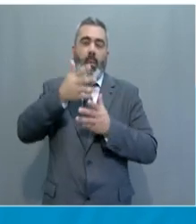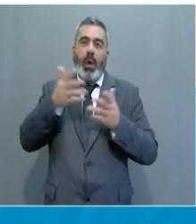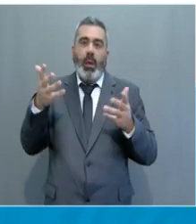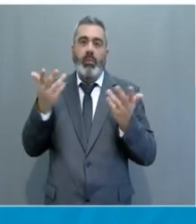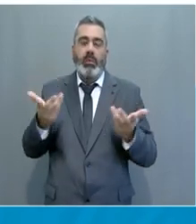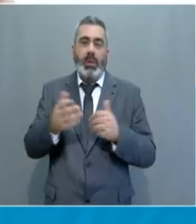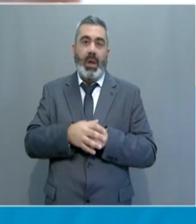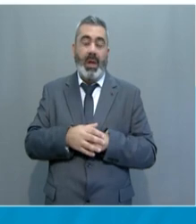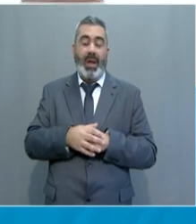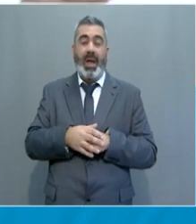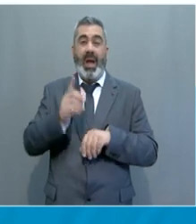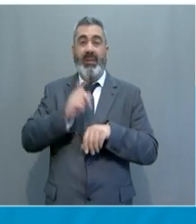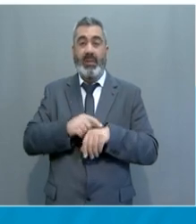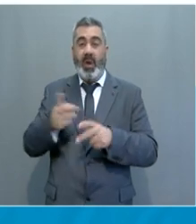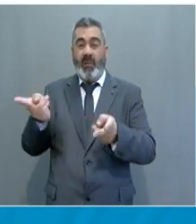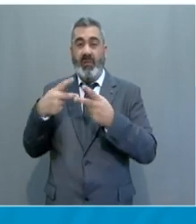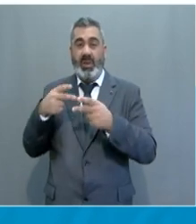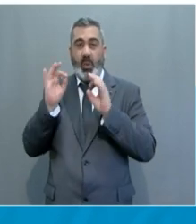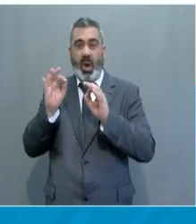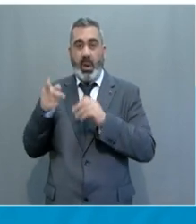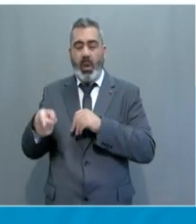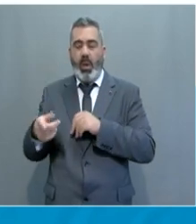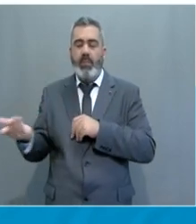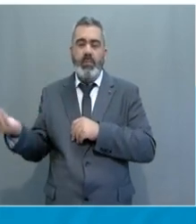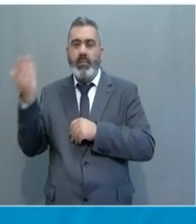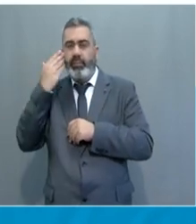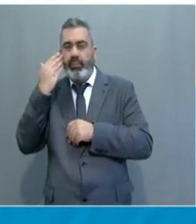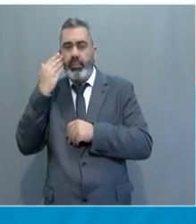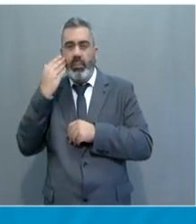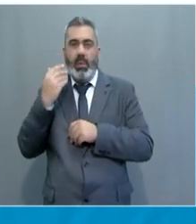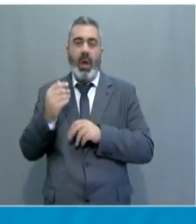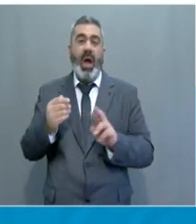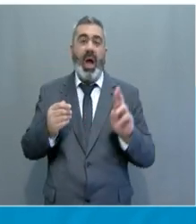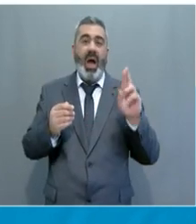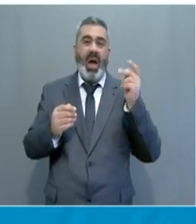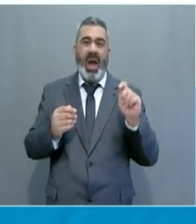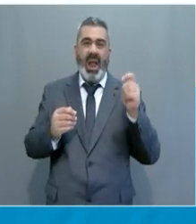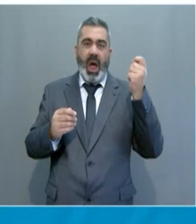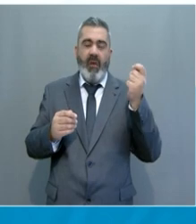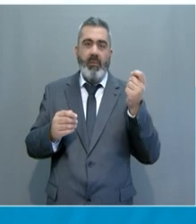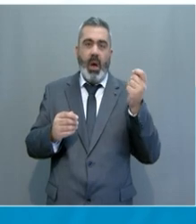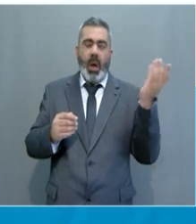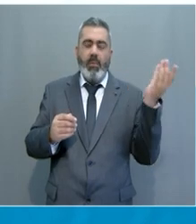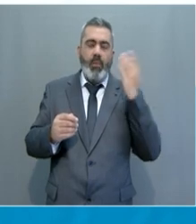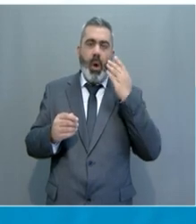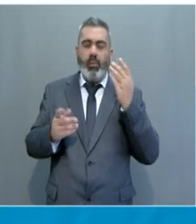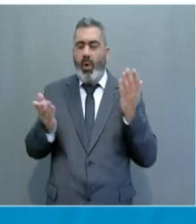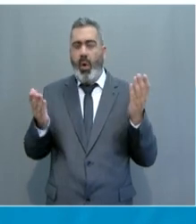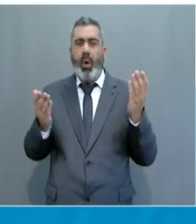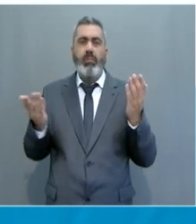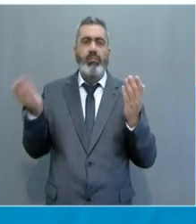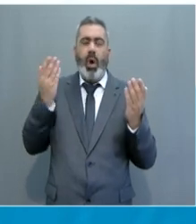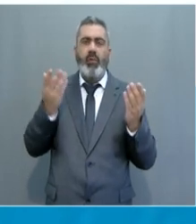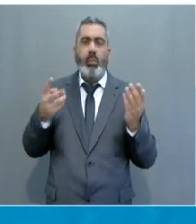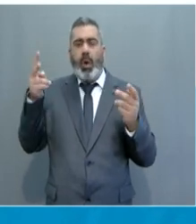είναι η σύνδεση της πολύ υψηλής τιμής του φυσικού αερίου με τις τιμές της ηλεκτρικής ενέργειας. Αυτή η σύνδεση είναι που συμπαρασύρει